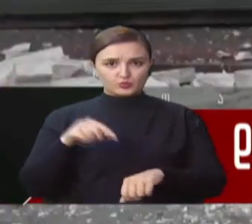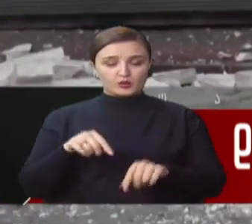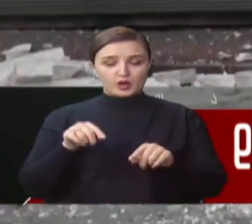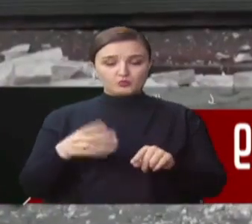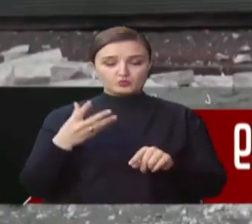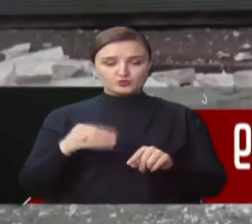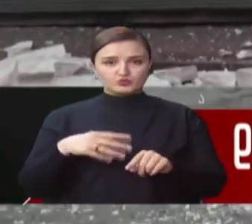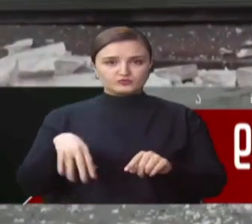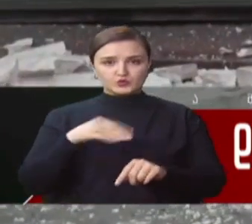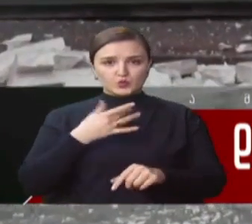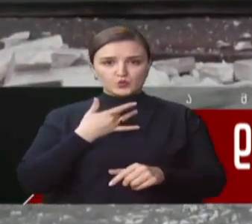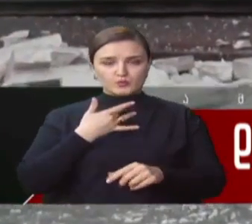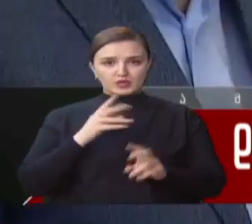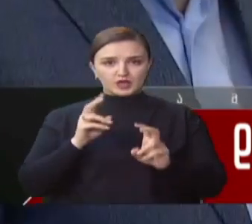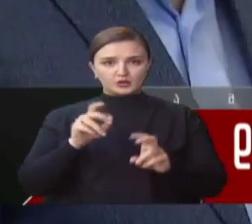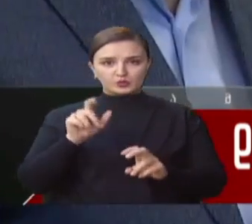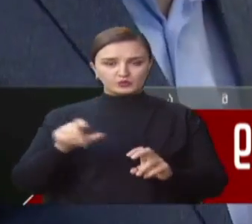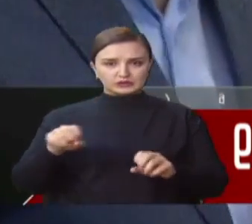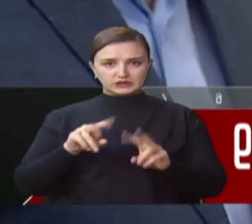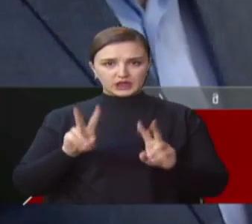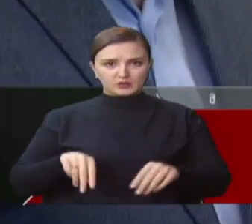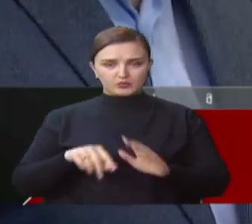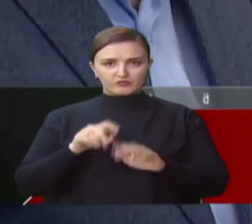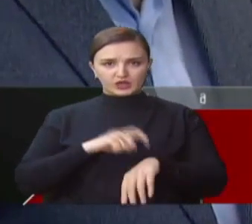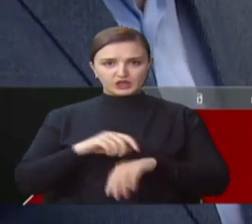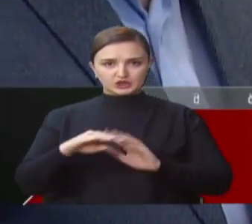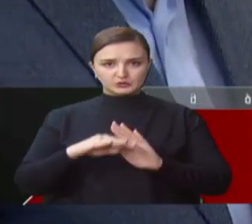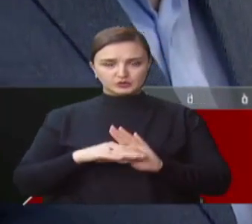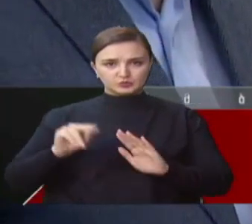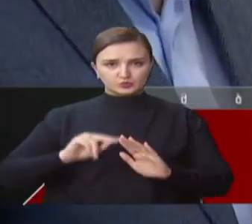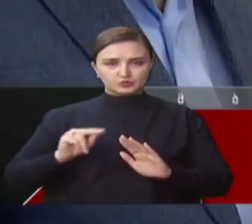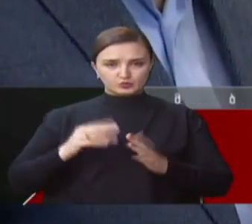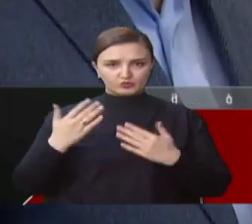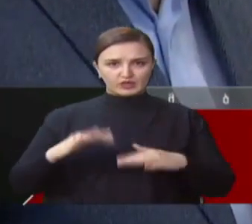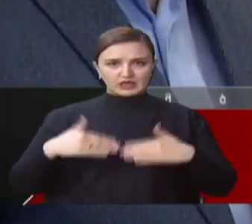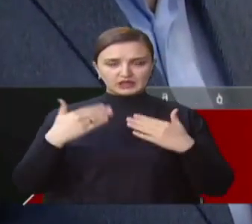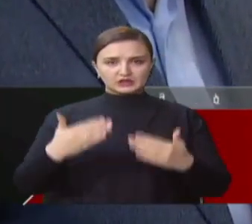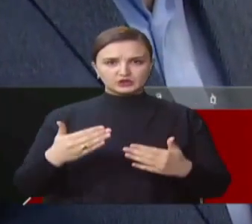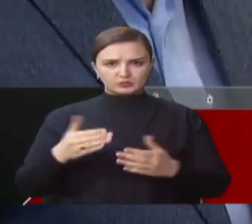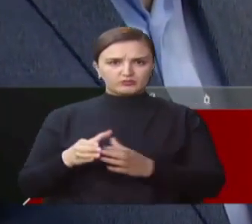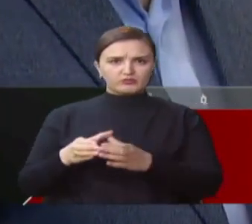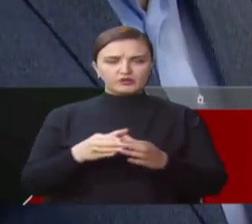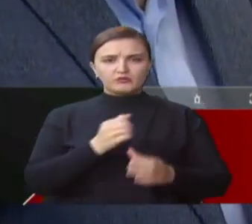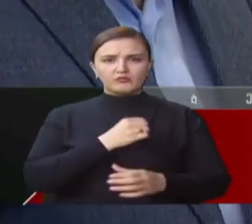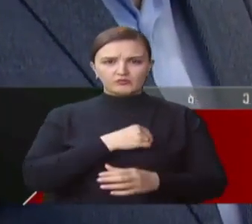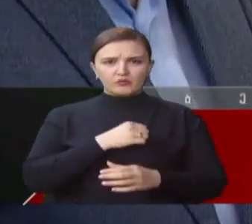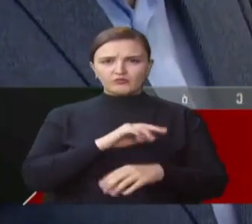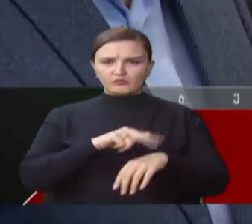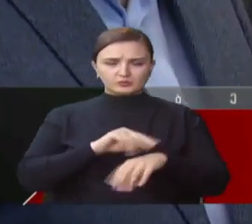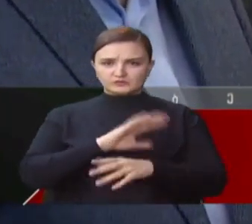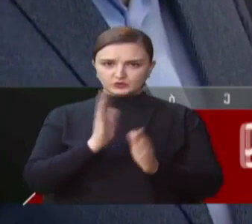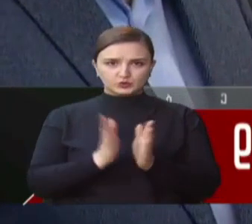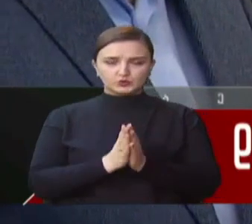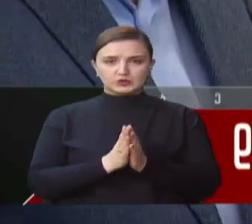ყველა გუბერნატორი საგანგებო რეჟიმში მუშაობს. Მუშაობის საგანგებო რეჟიმზეა გადასული ჟანდარმერია, იარაღებული ძალები,